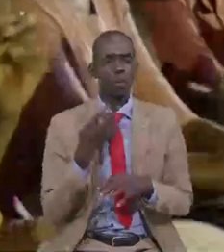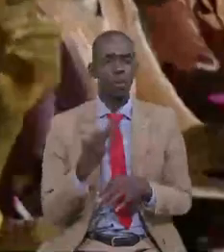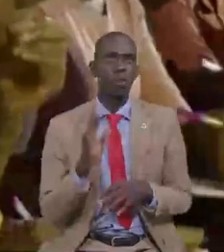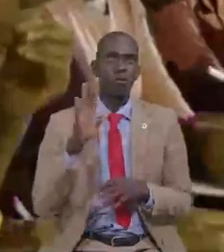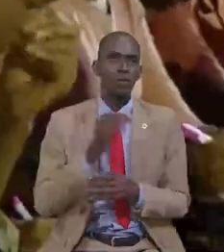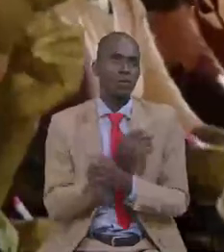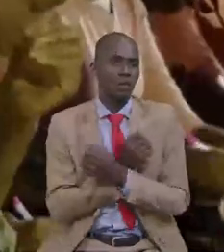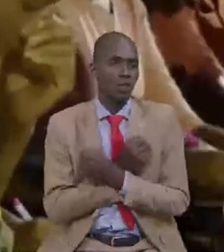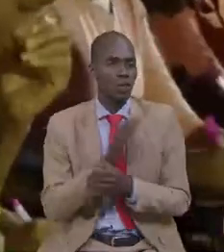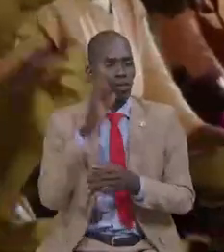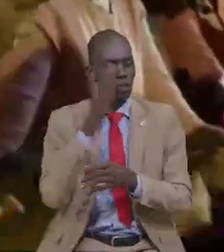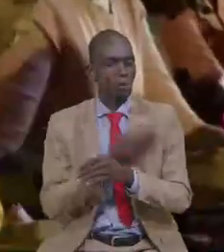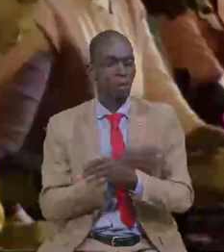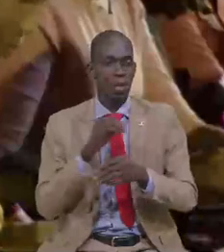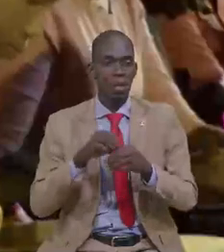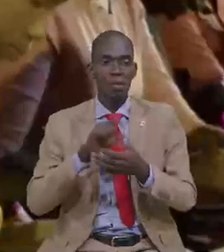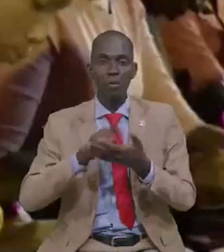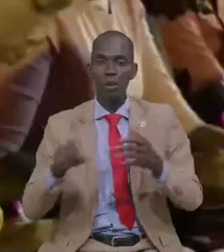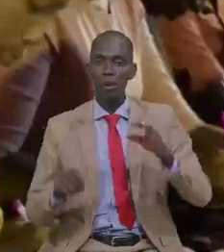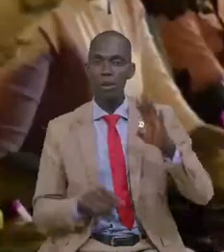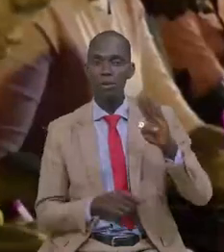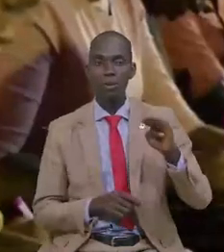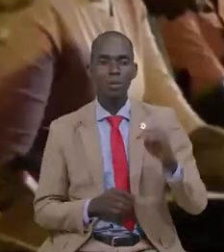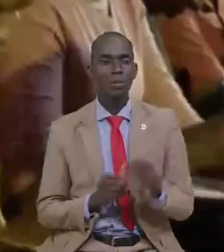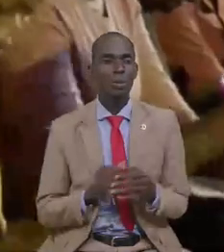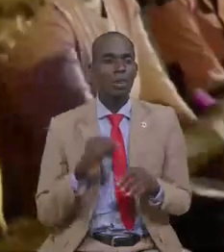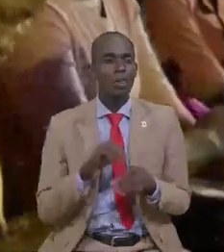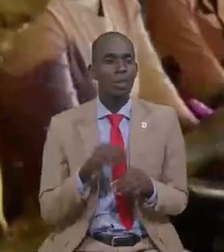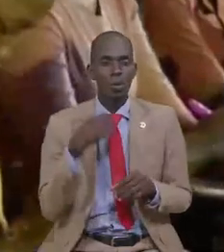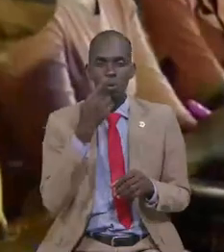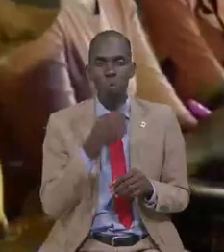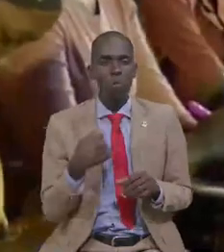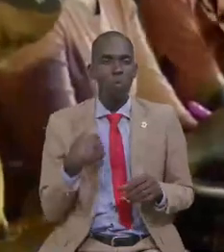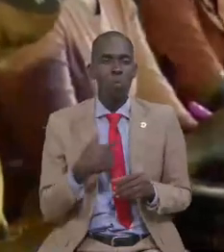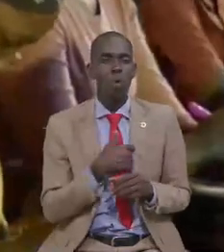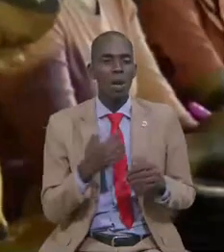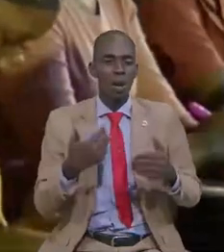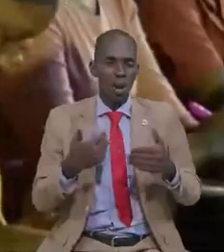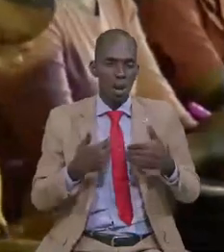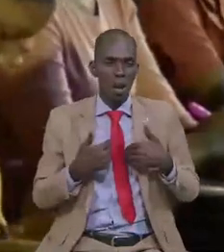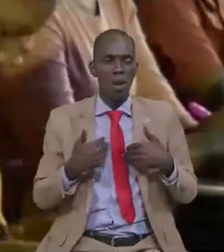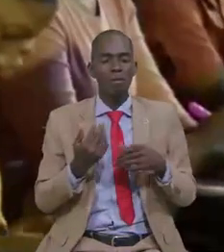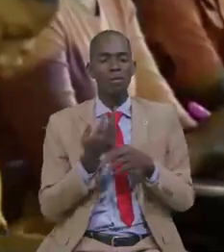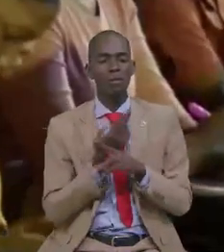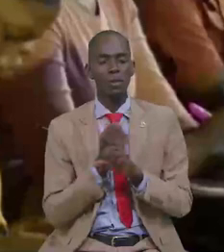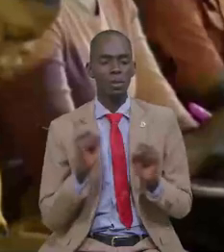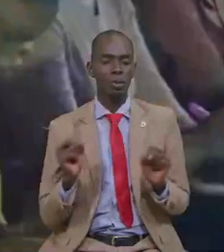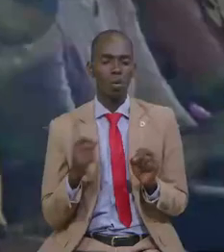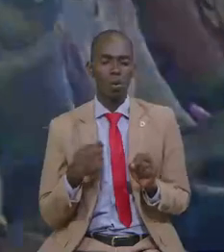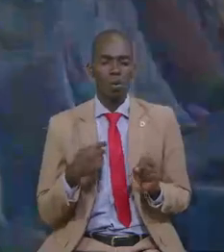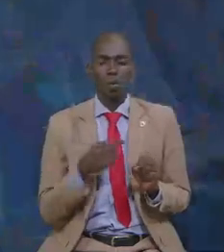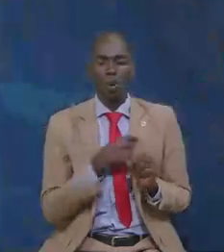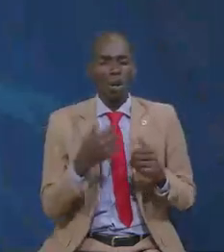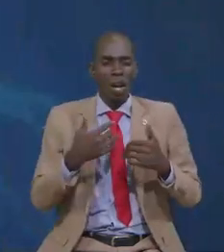amour. Le verset 14 dit, en qui nous avons la